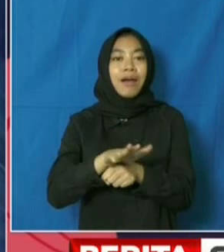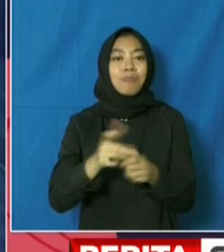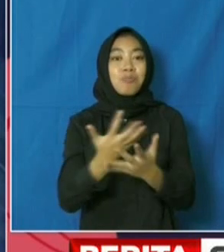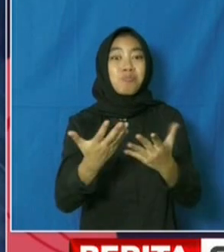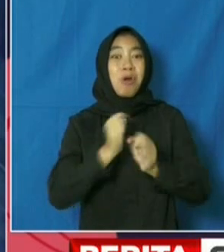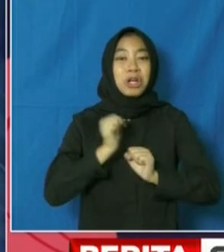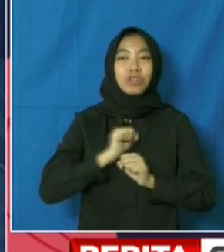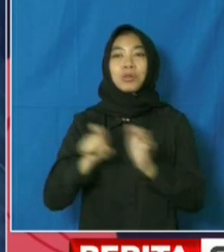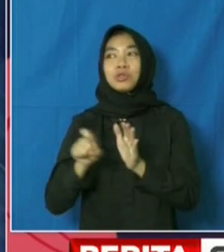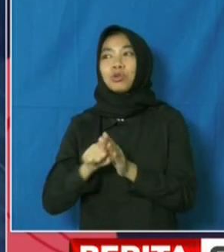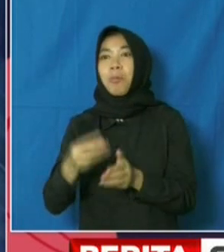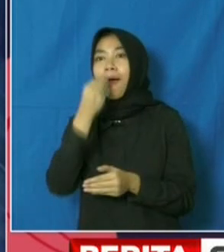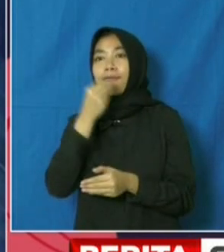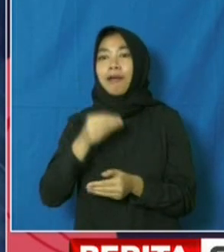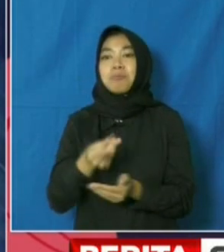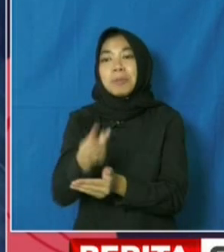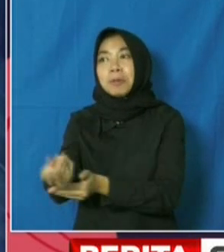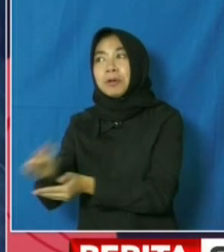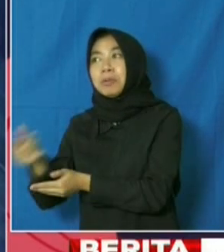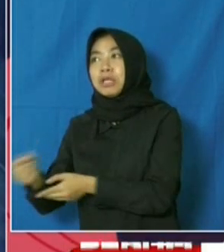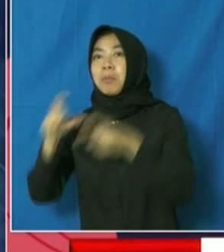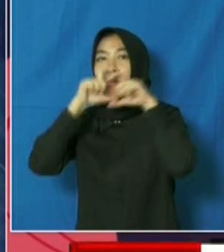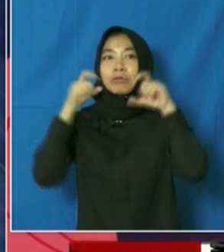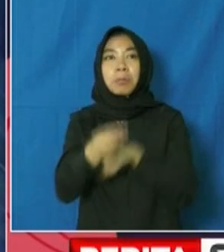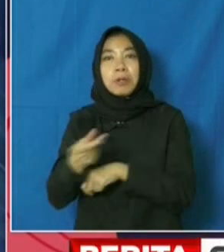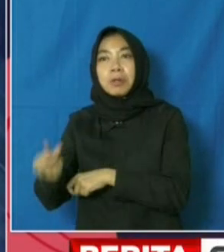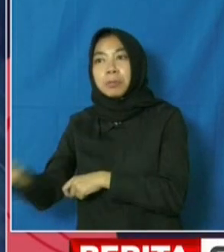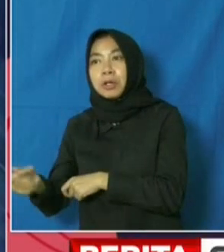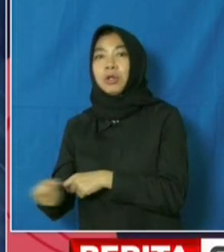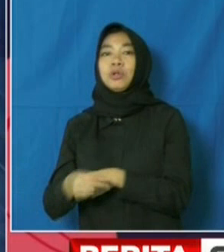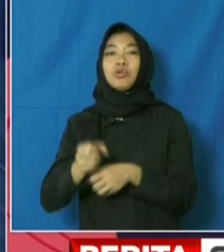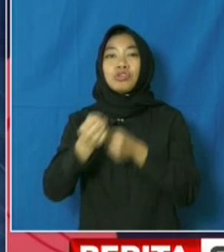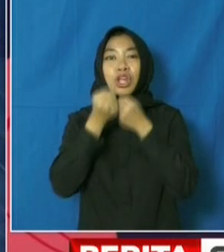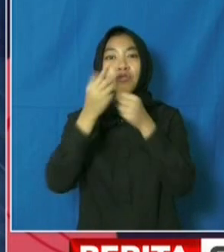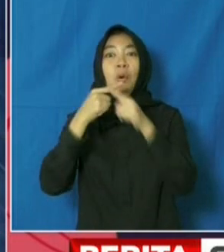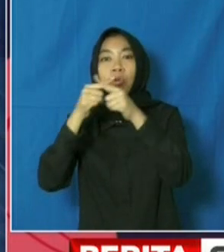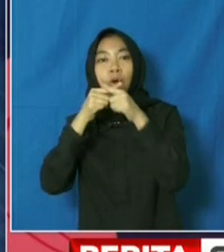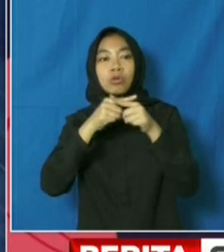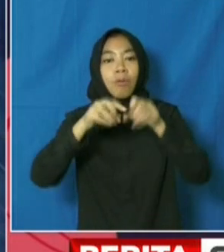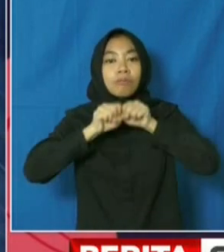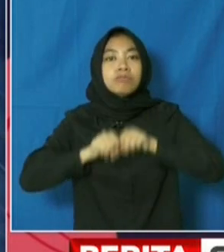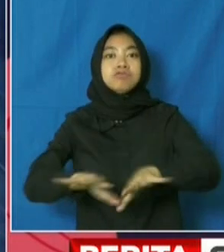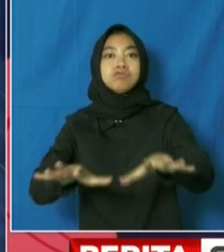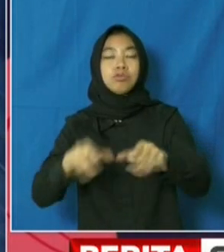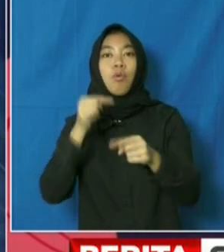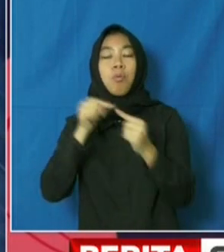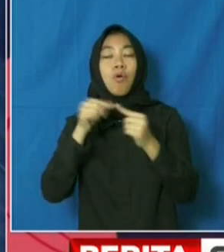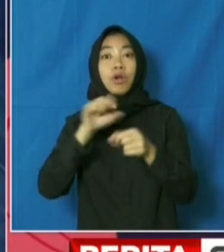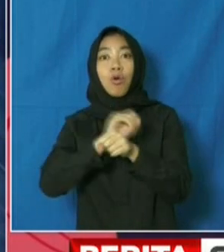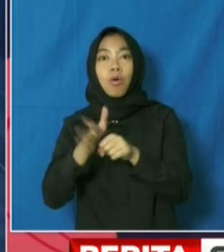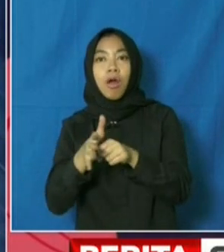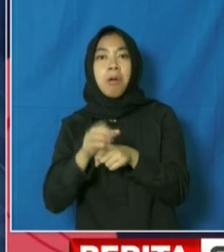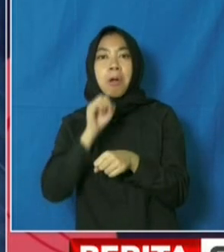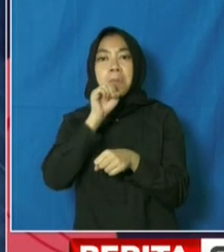memborong sembako memborong masker menyebarkan info yang terkait dengan outfit